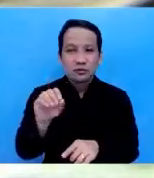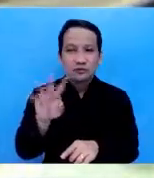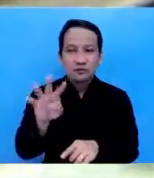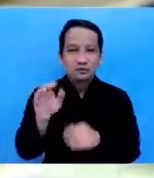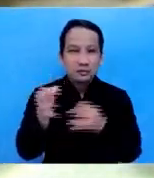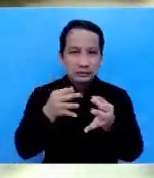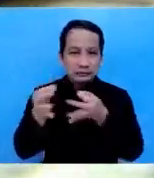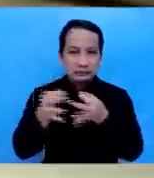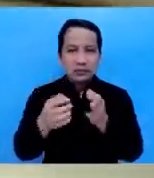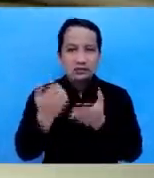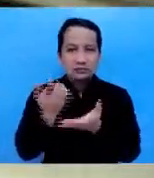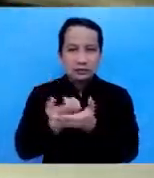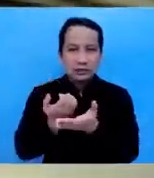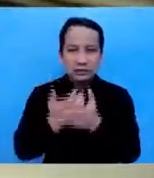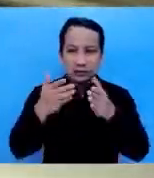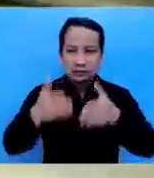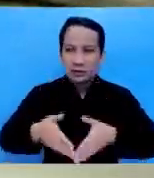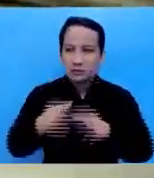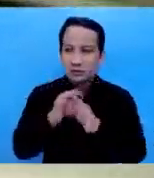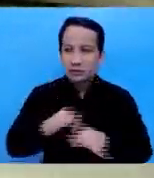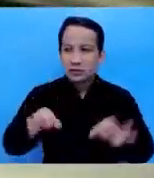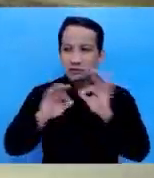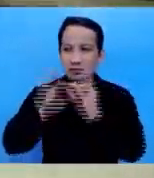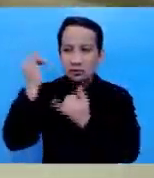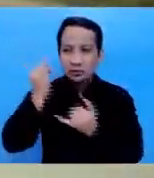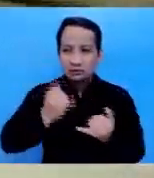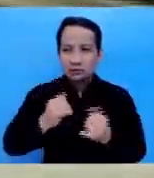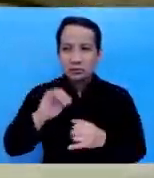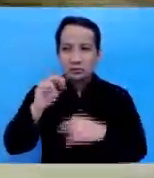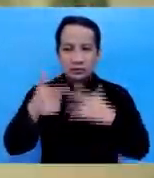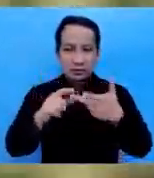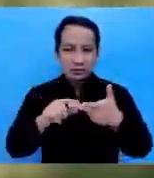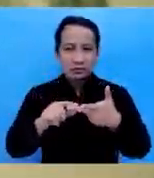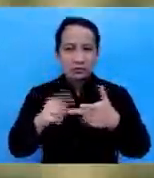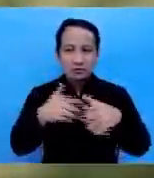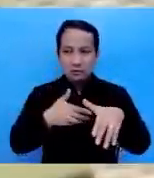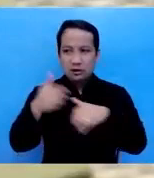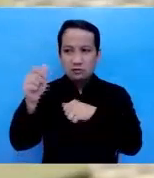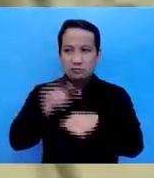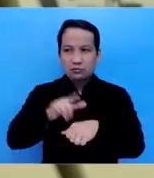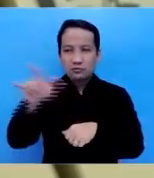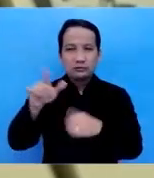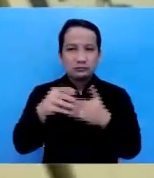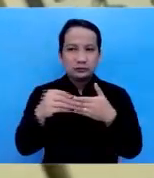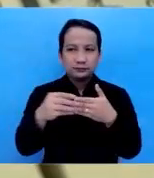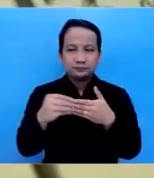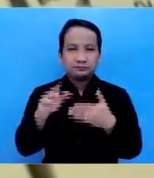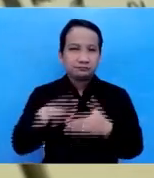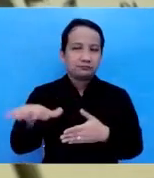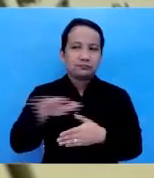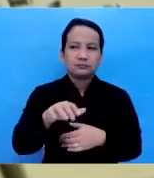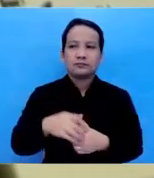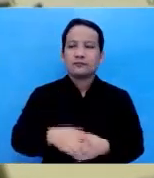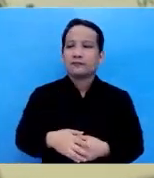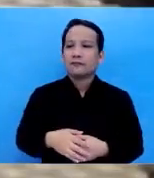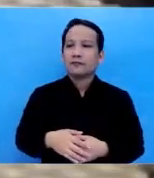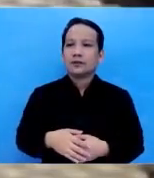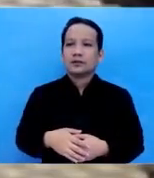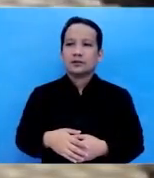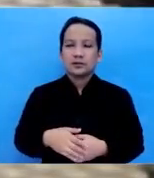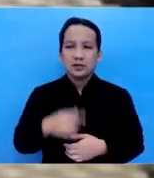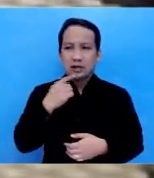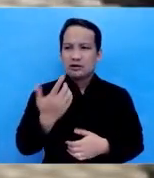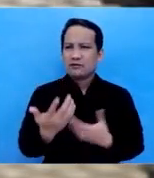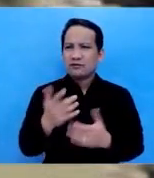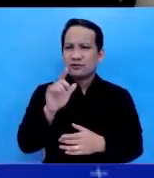ng mga ekonomista, import season ngayong third quarter, kaya palabas ng bansa ang dolyar. That has been the pattern for the past